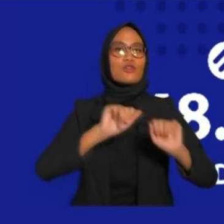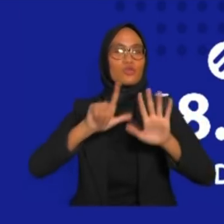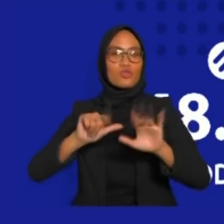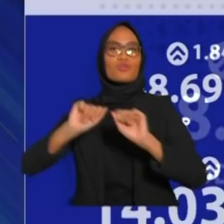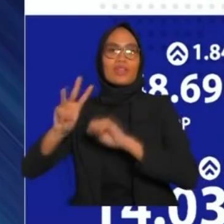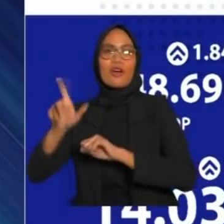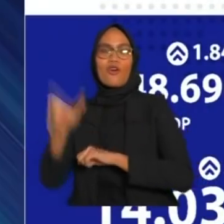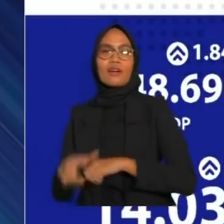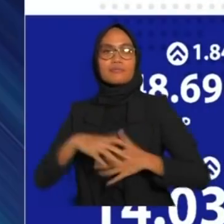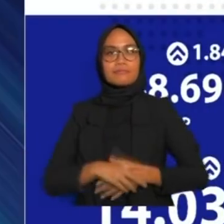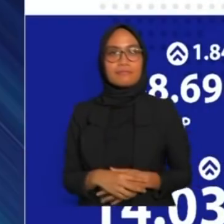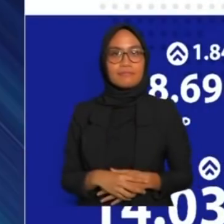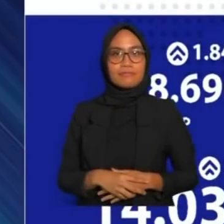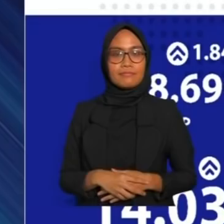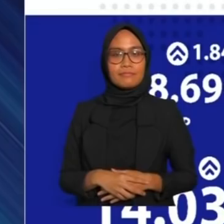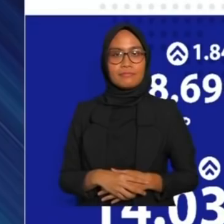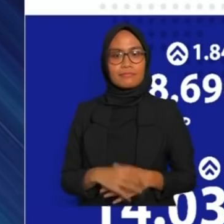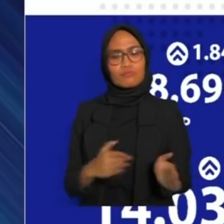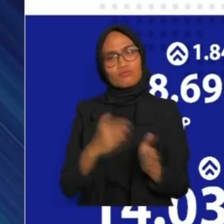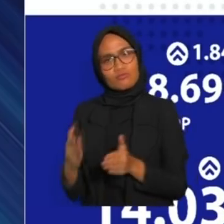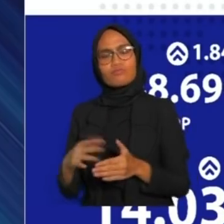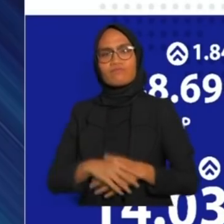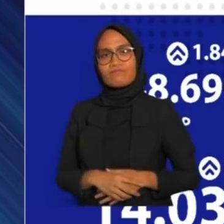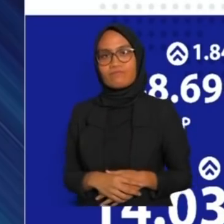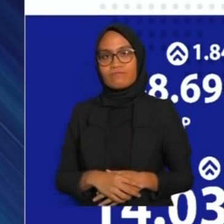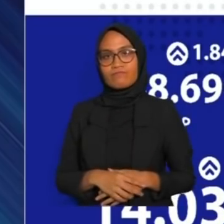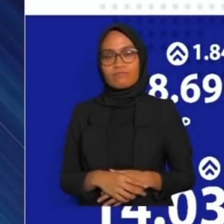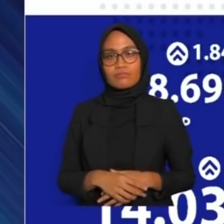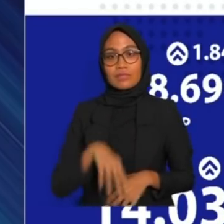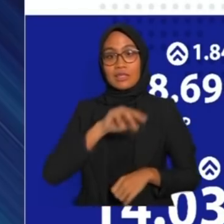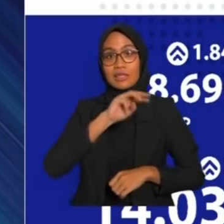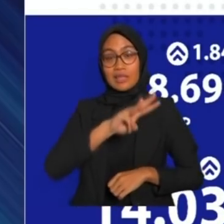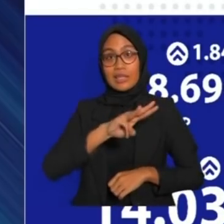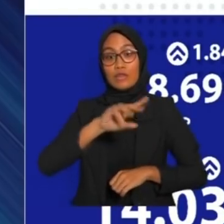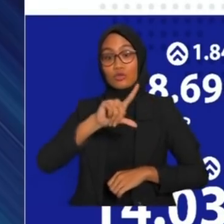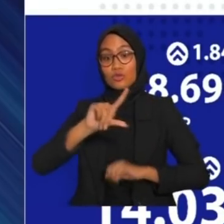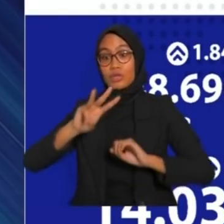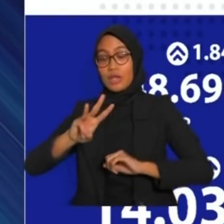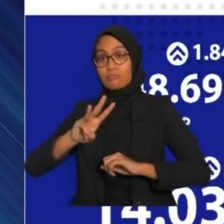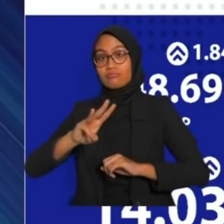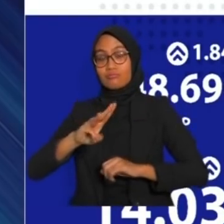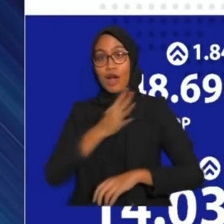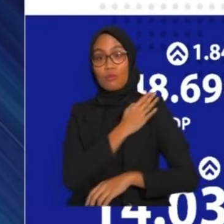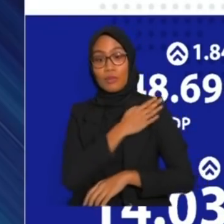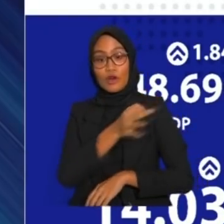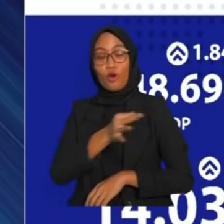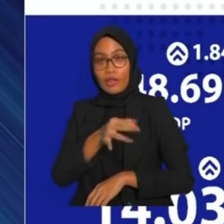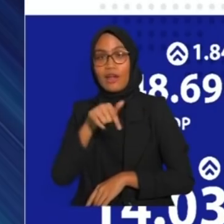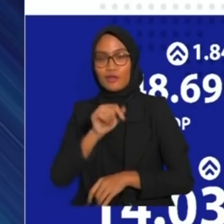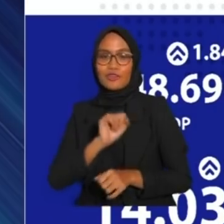973 Hai kemudian 373 kabupaten-kota